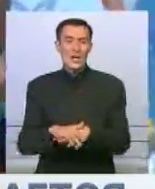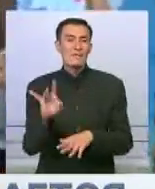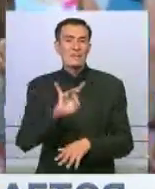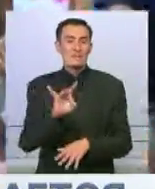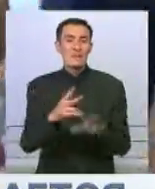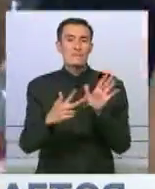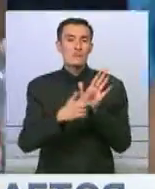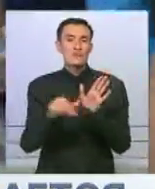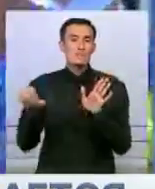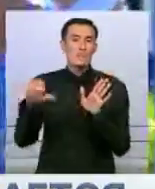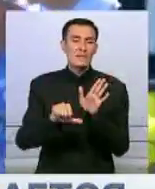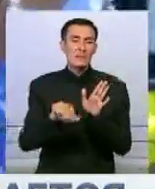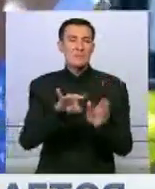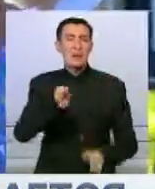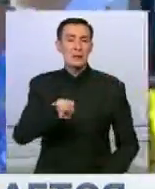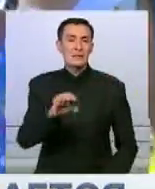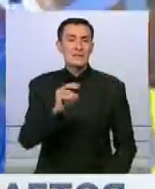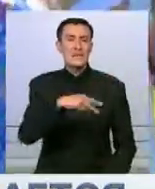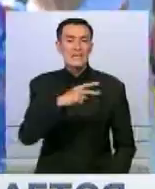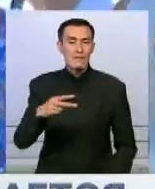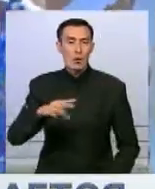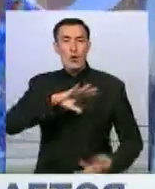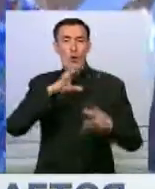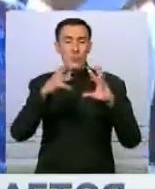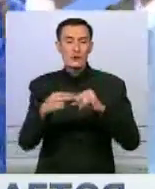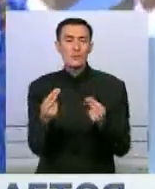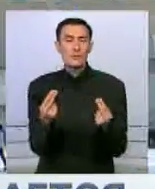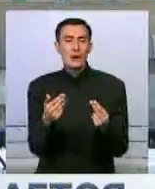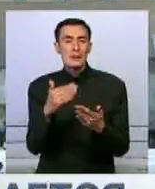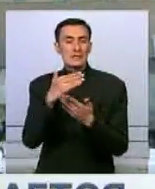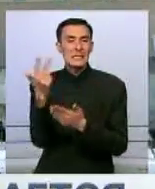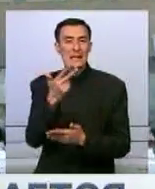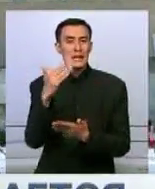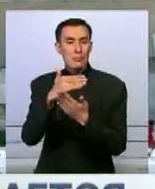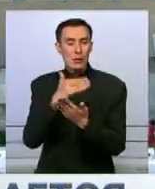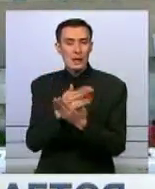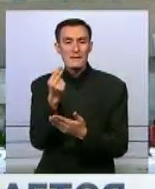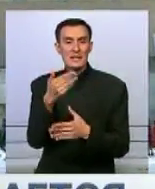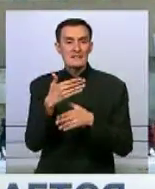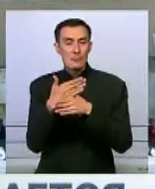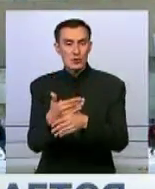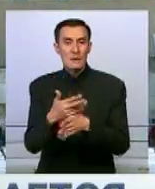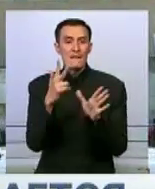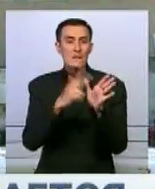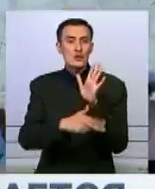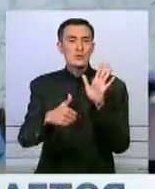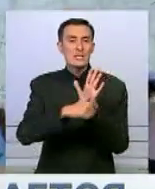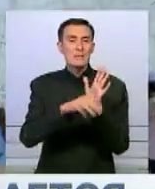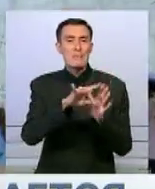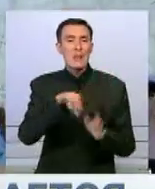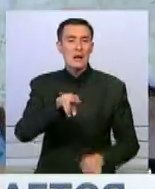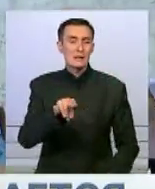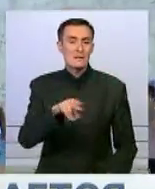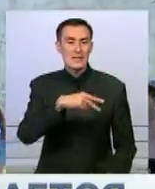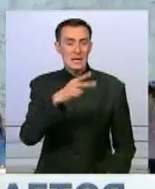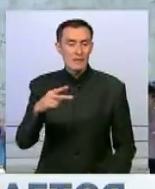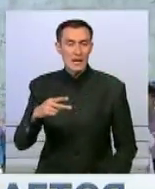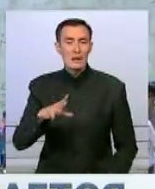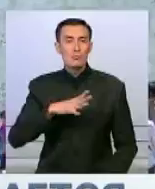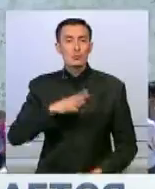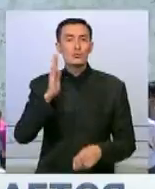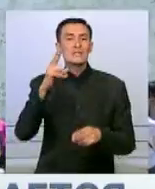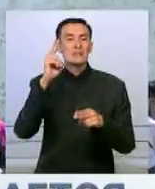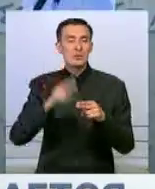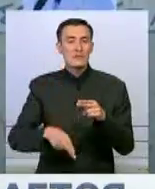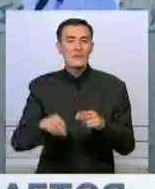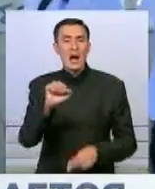8,5 миллиардов евро. Общий объем текущей третьей программы финансовой помощи – 86 миллиардов. Она завершается в